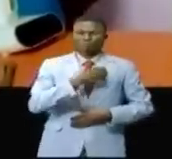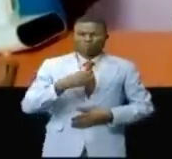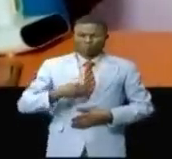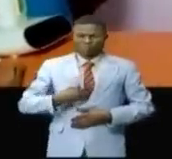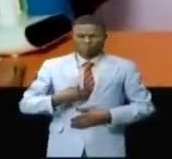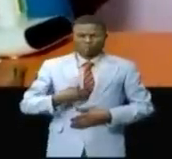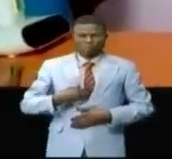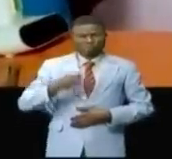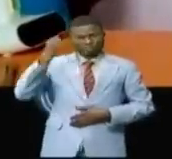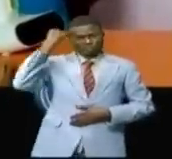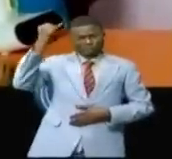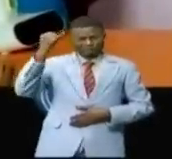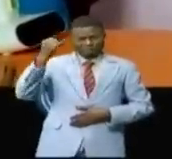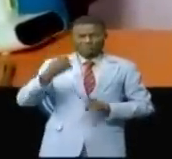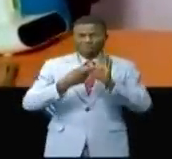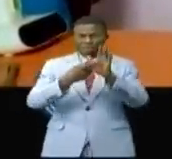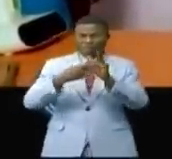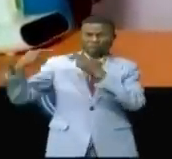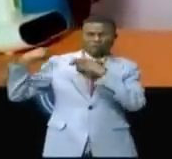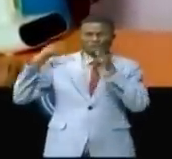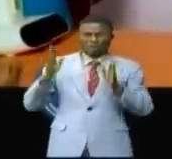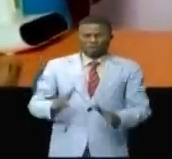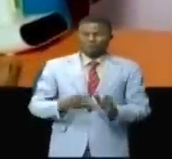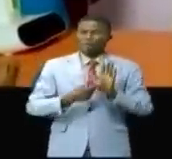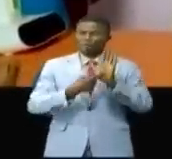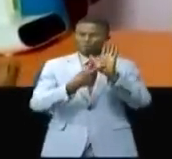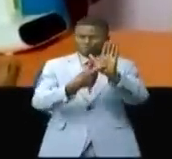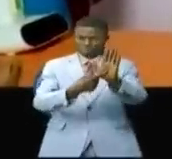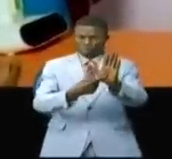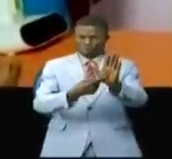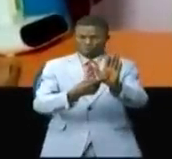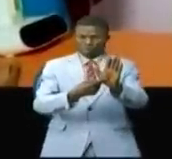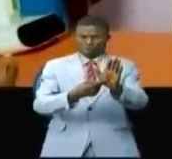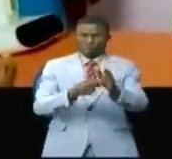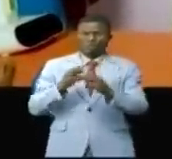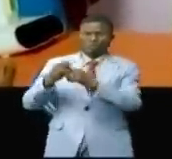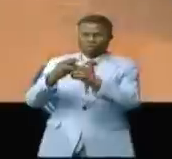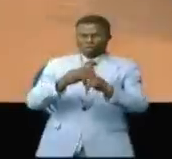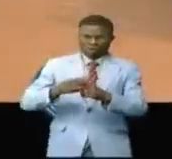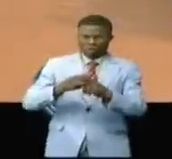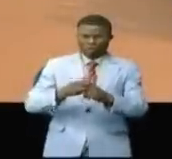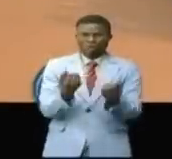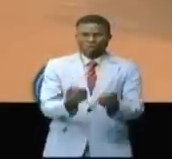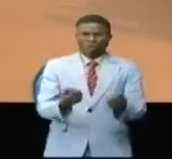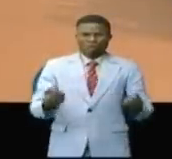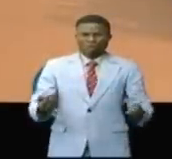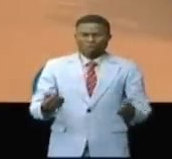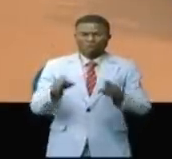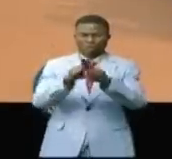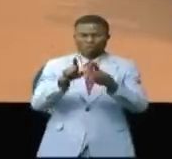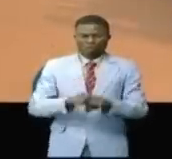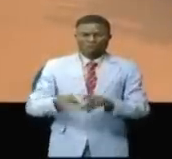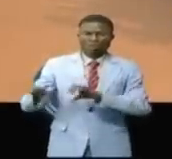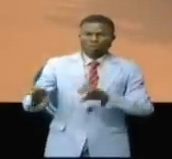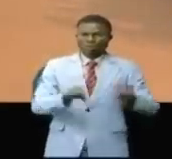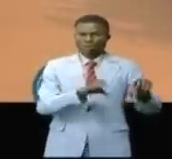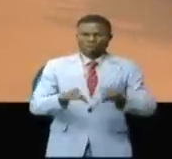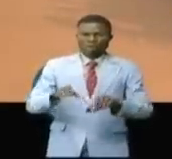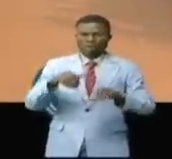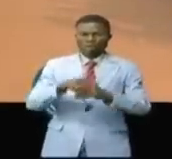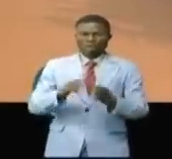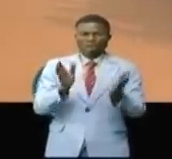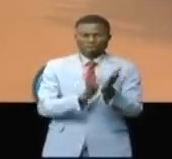leur sens des responsabilités témoigné ans utilisant les enfants pendant les activités scolaires